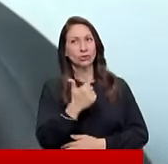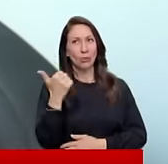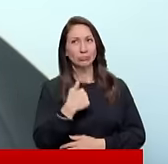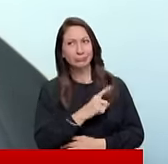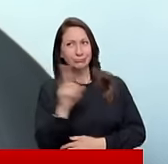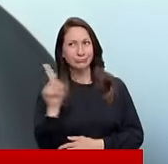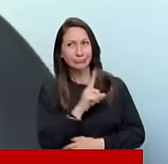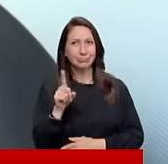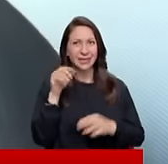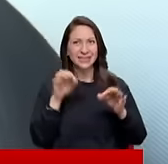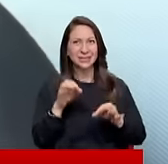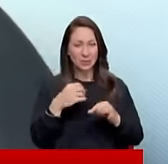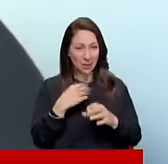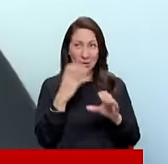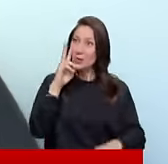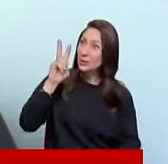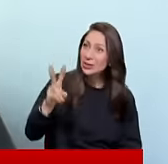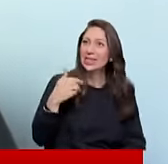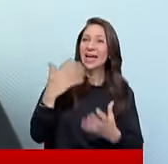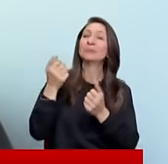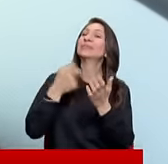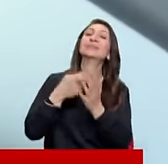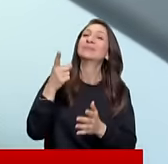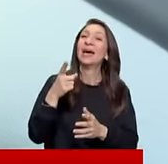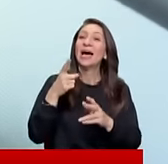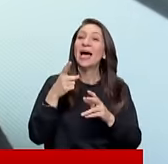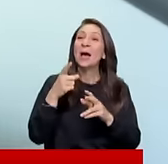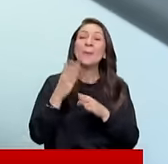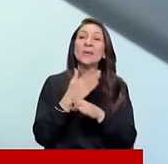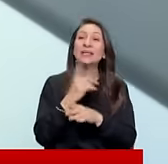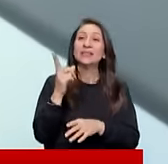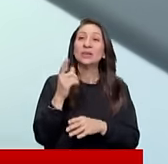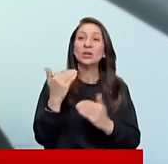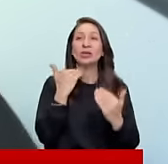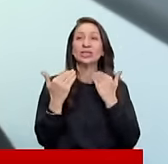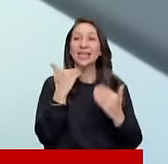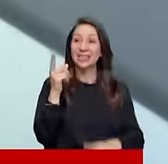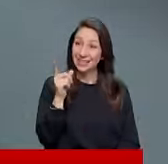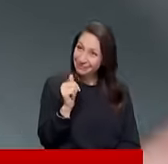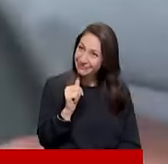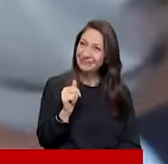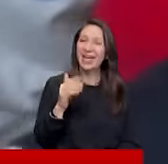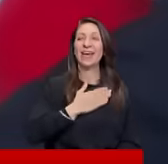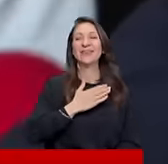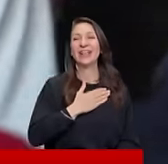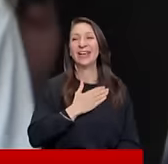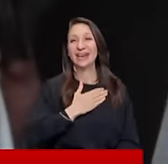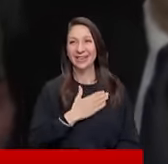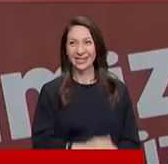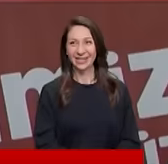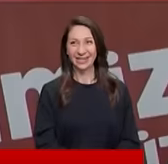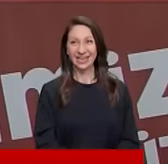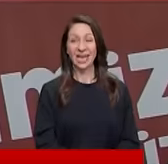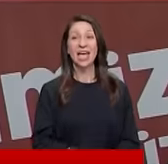burada. Şimdi parti arabasıyla görünce dedim alayım. İsim neydi? Alperen Başkan. Memleket? Yozgatlı. Yozgatlı. Eyvallah. Kolaylıklar